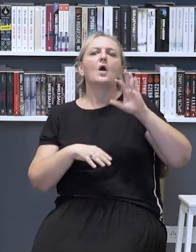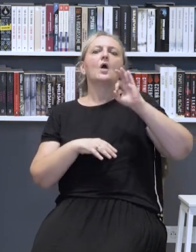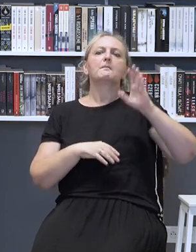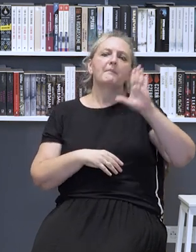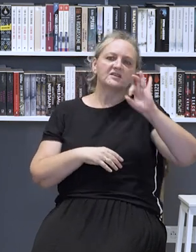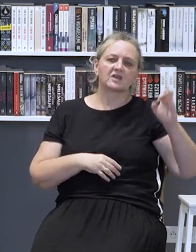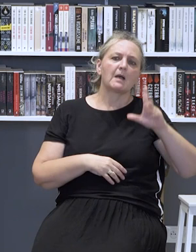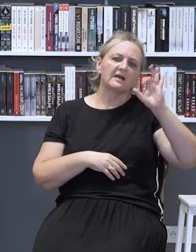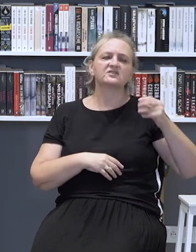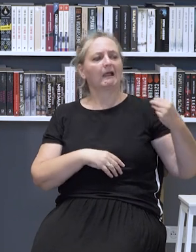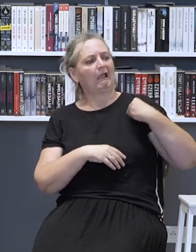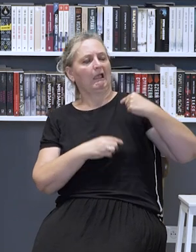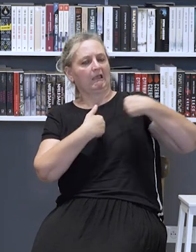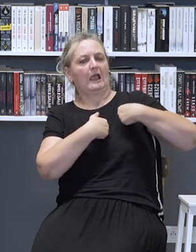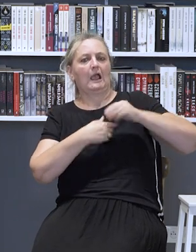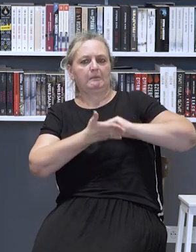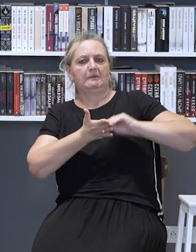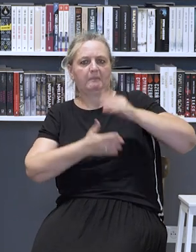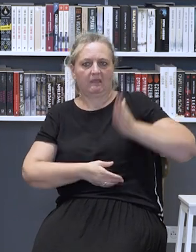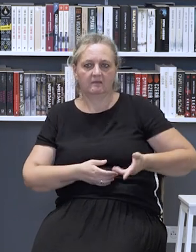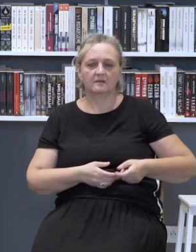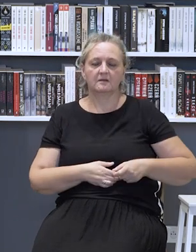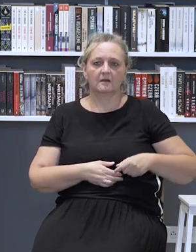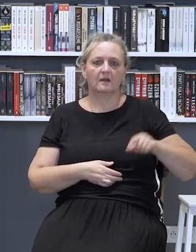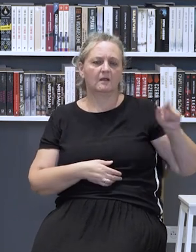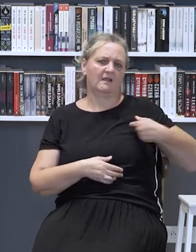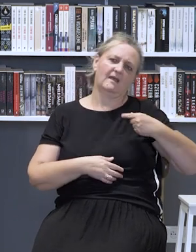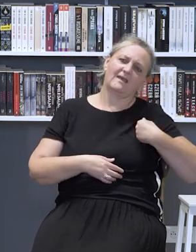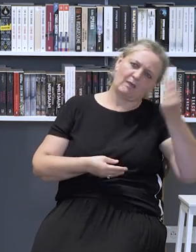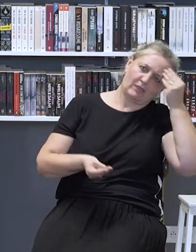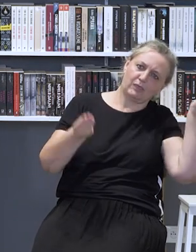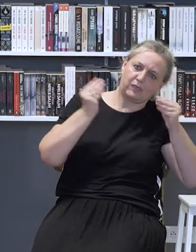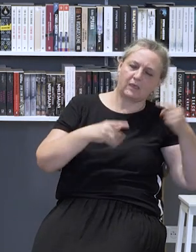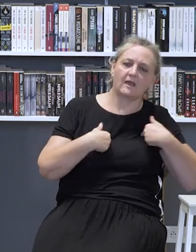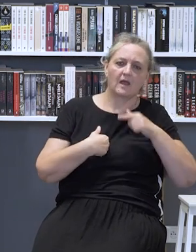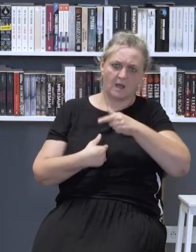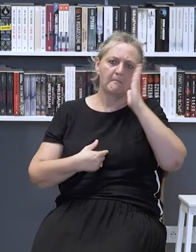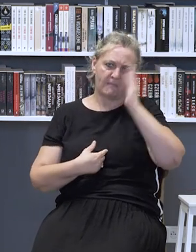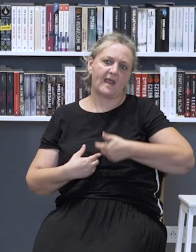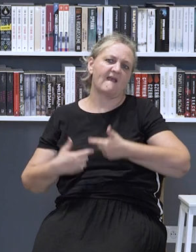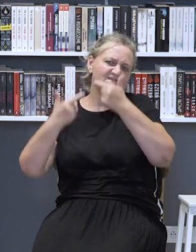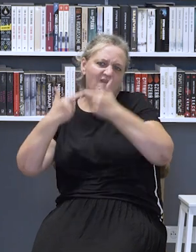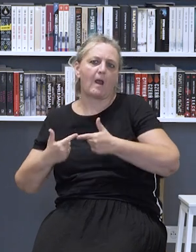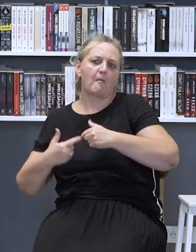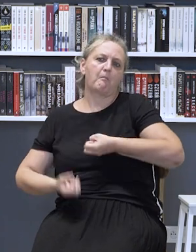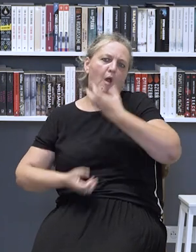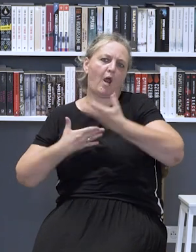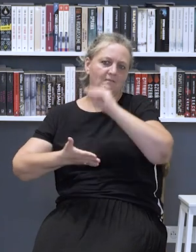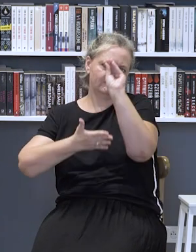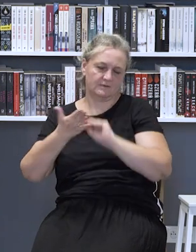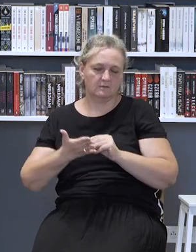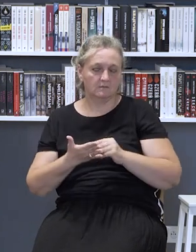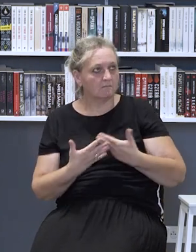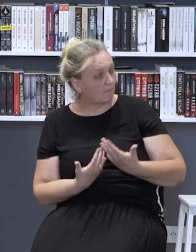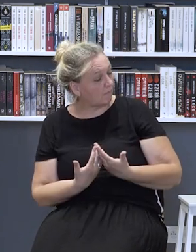ty to pisarką zostaniesz. Albo: Baśka, nie zmyślaj, bo zostaniesz poetką. Albo... Czyli to jest,